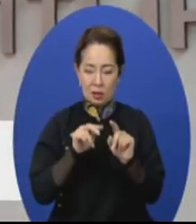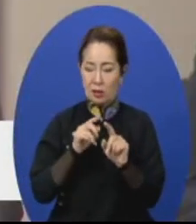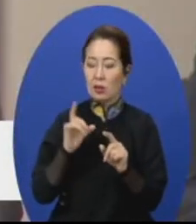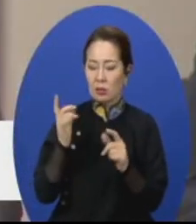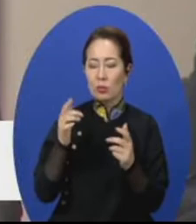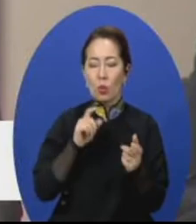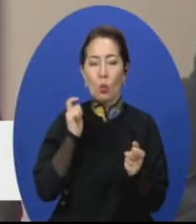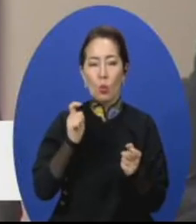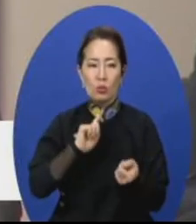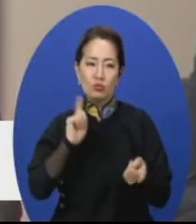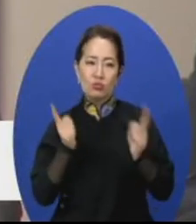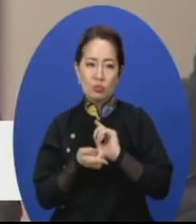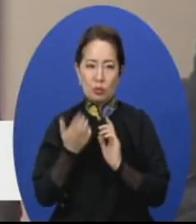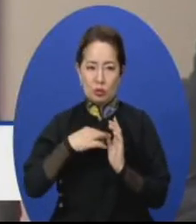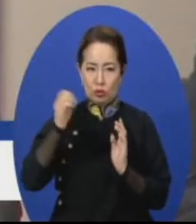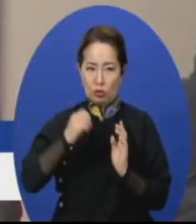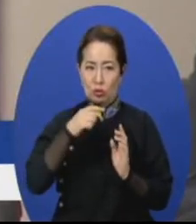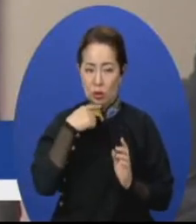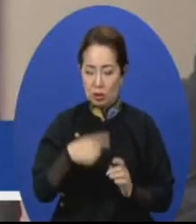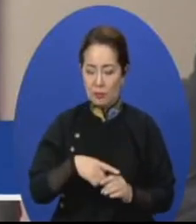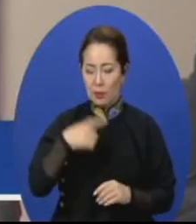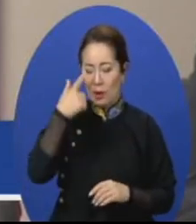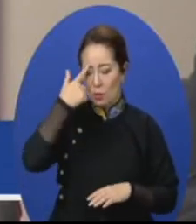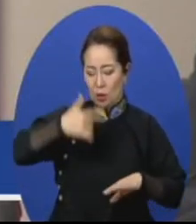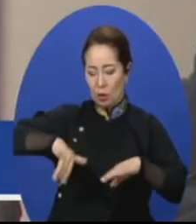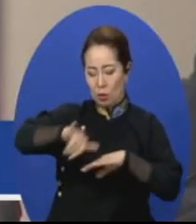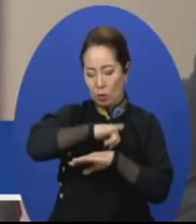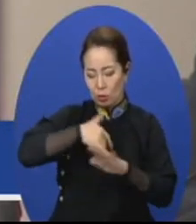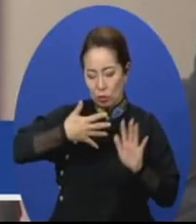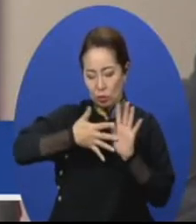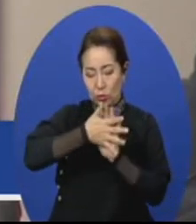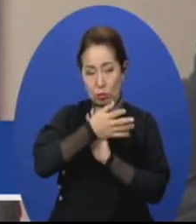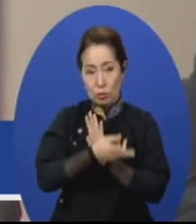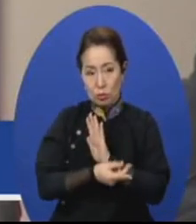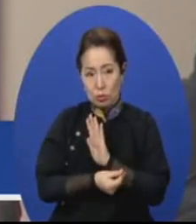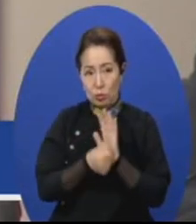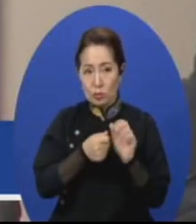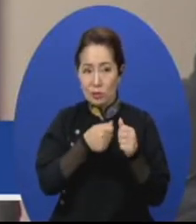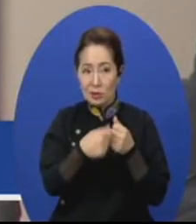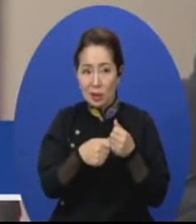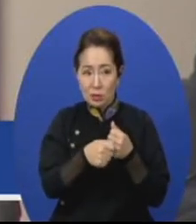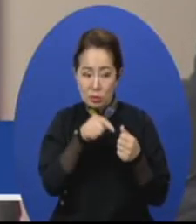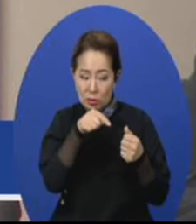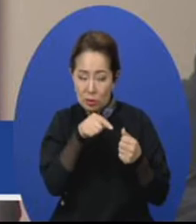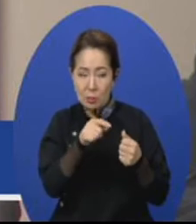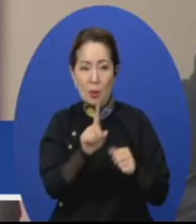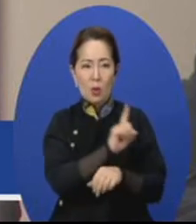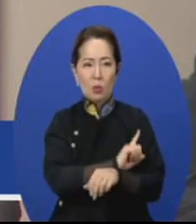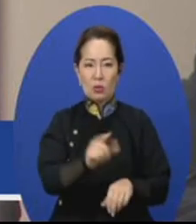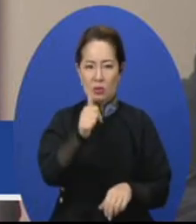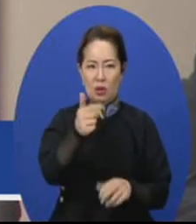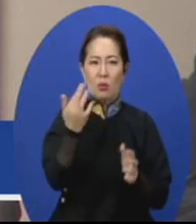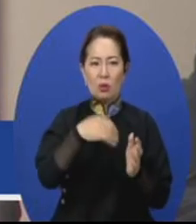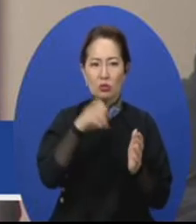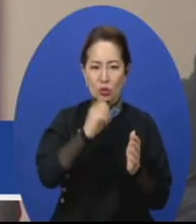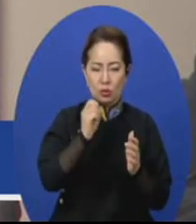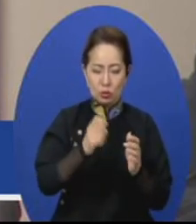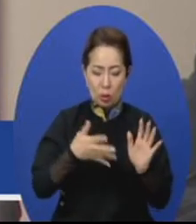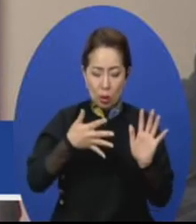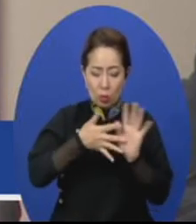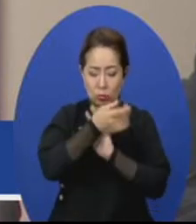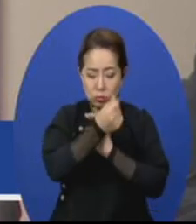юм аа. Миний үе Монгол улсын төсвийн зарцуулт зөвхөн үр дүнтэй байгаасаа гэж бодож байна. Үр өгөөж ард